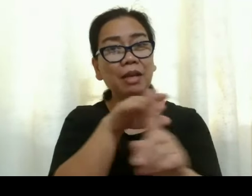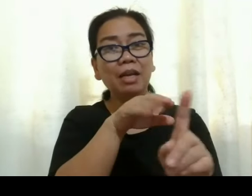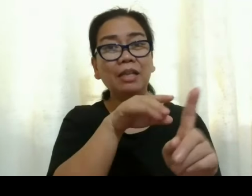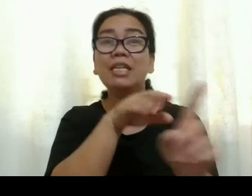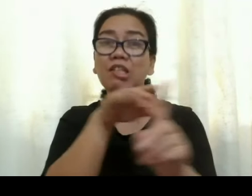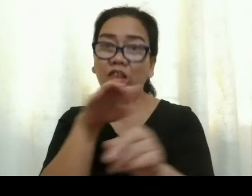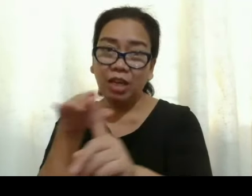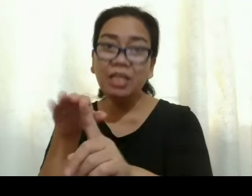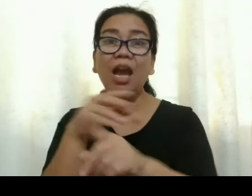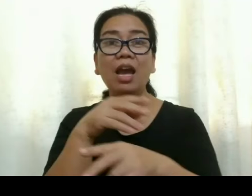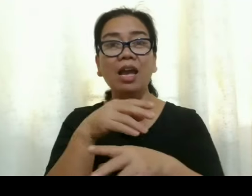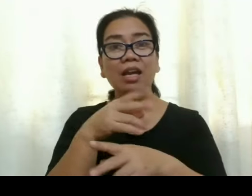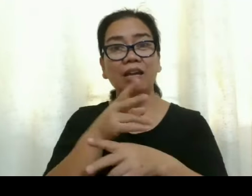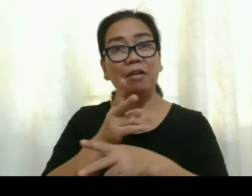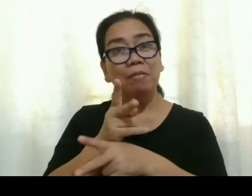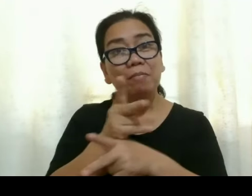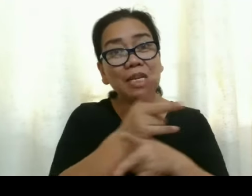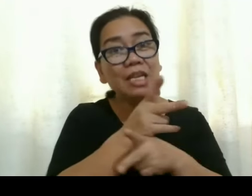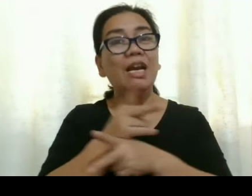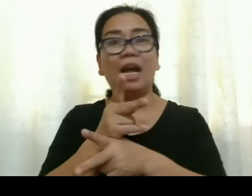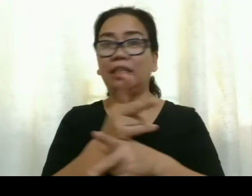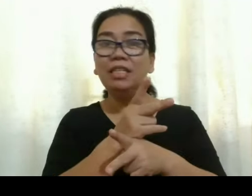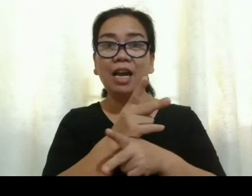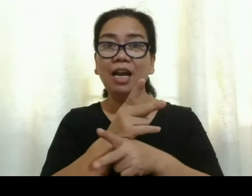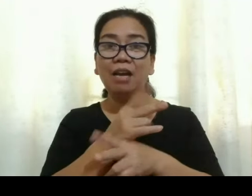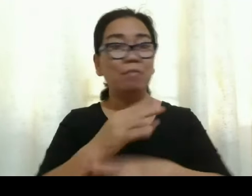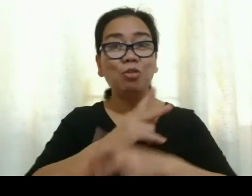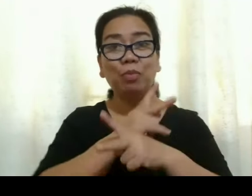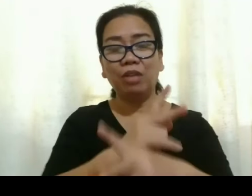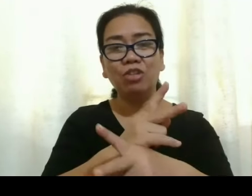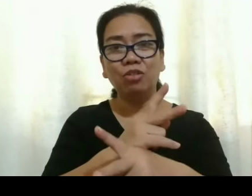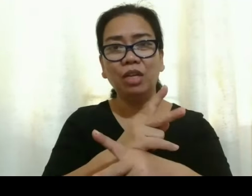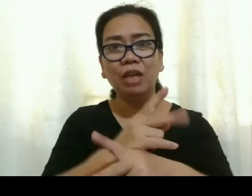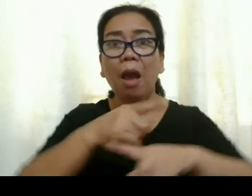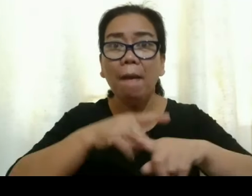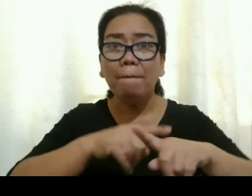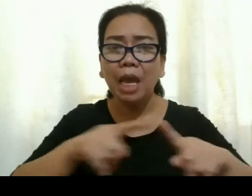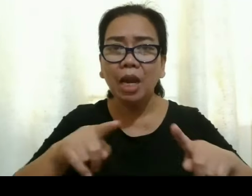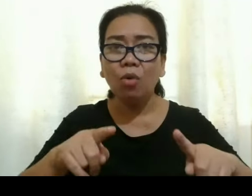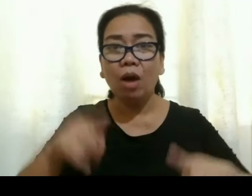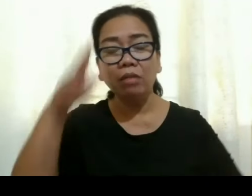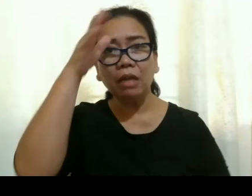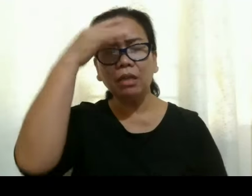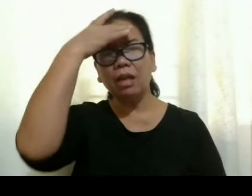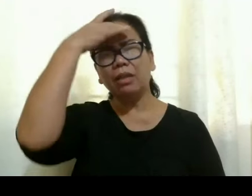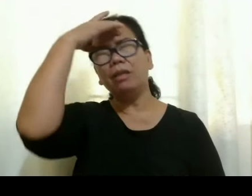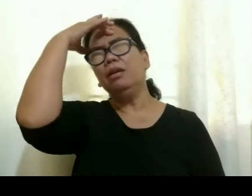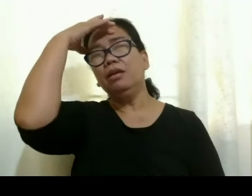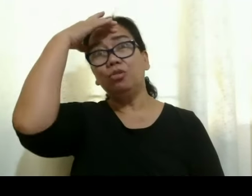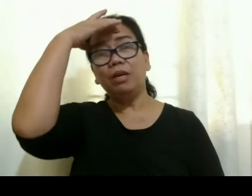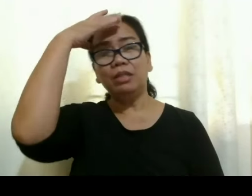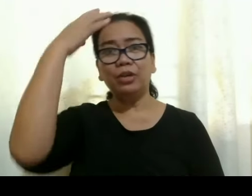Na tinitingnan niya, iniingatay niya, pinoproteksyon niya. Pero ang tatay